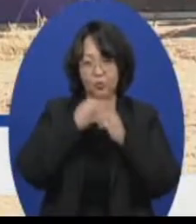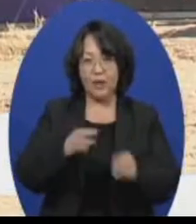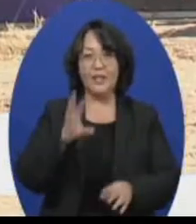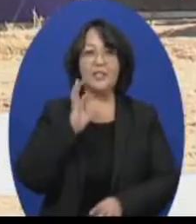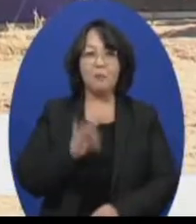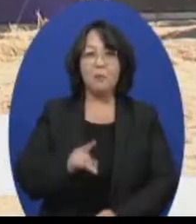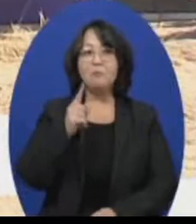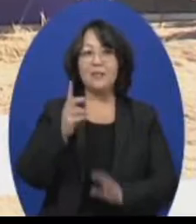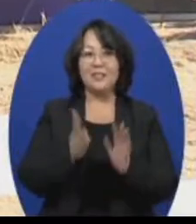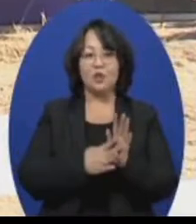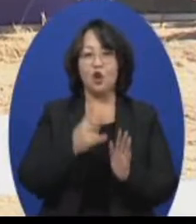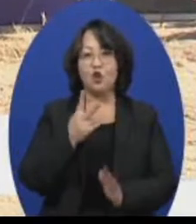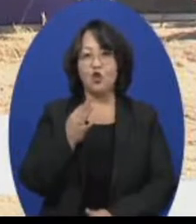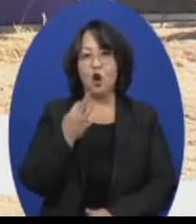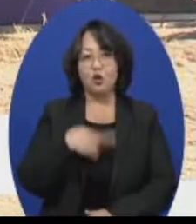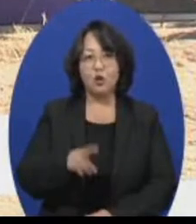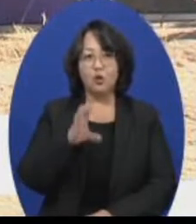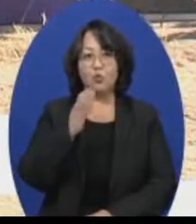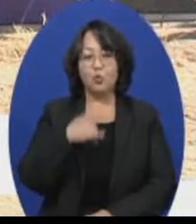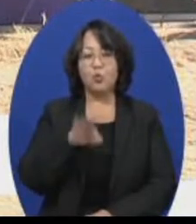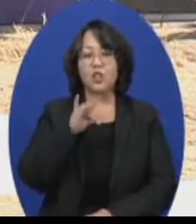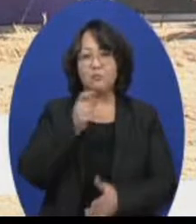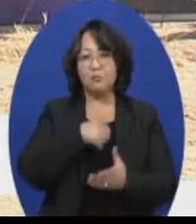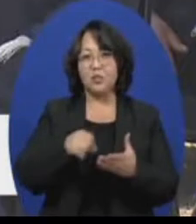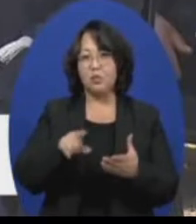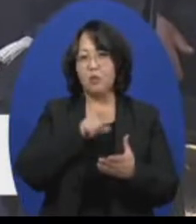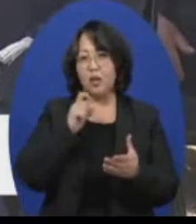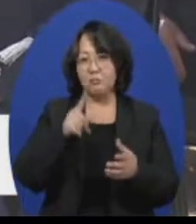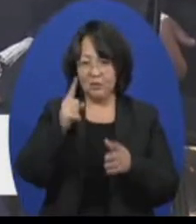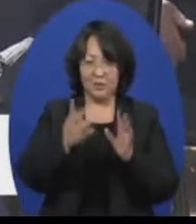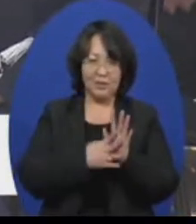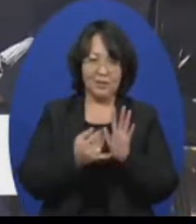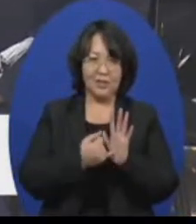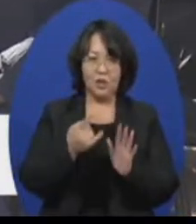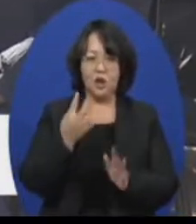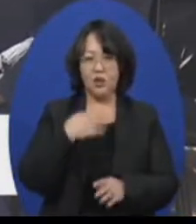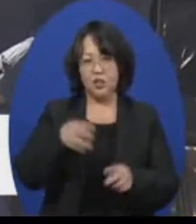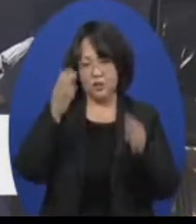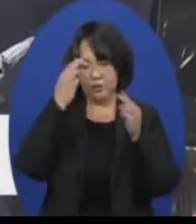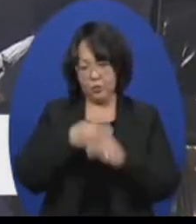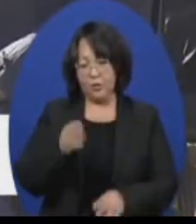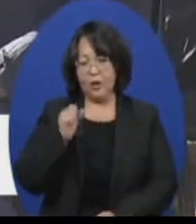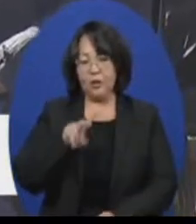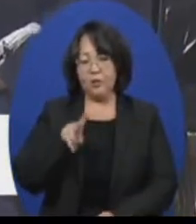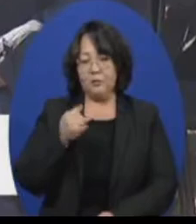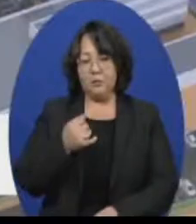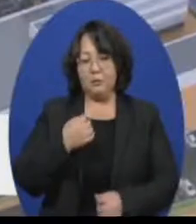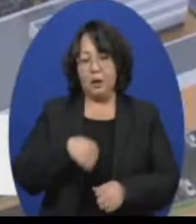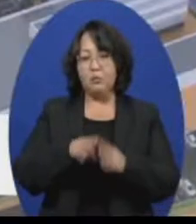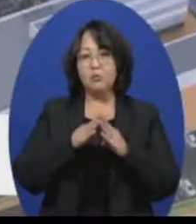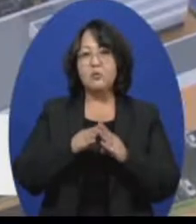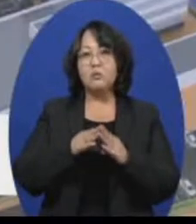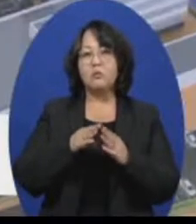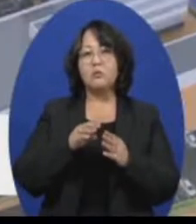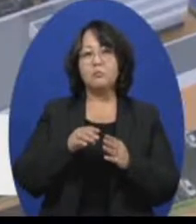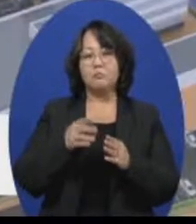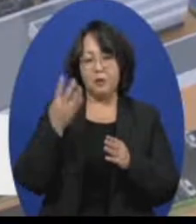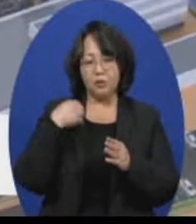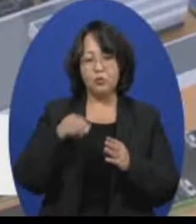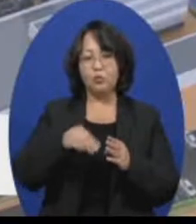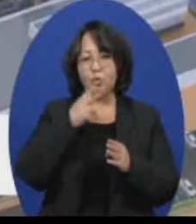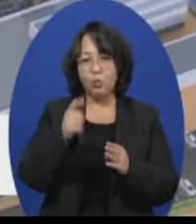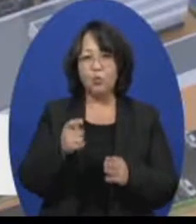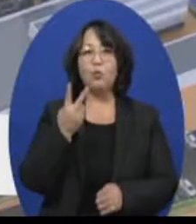ухааны салбарын хувьд 1921 онд судар бичгийн хүрээлэн, 1961 онд шинжлэх ухааны актын байгуулагдсны дараа орох түүхэн үйл явдлаа